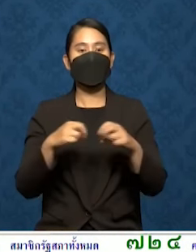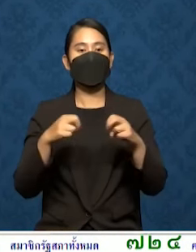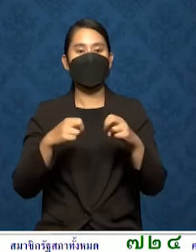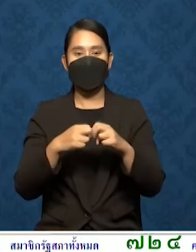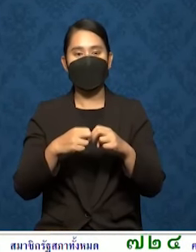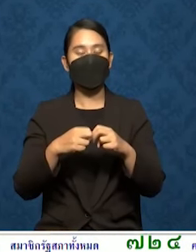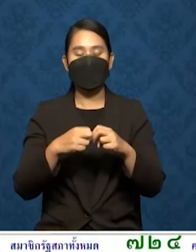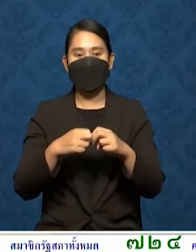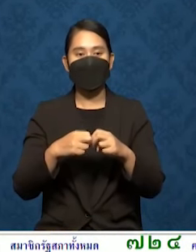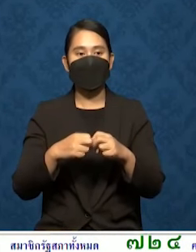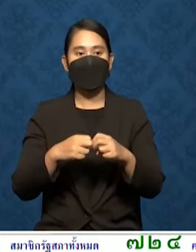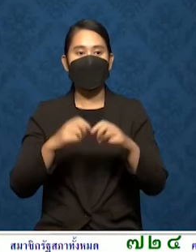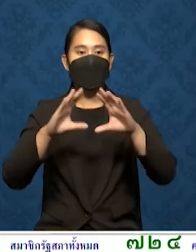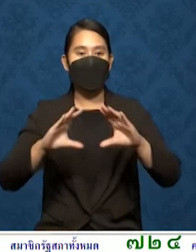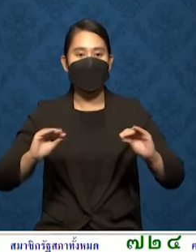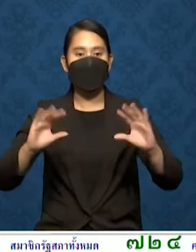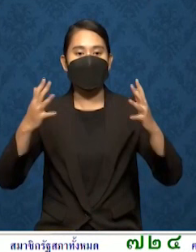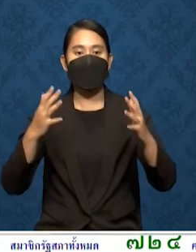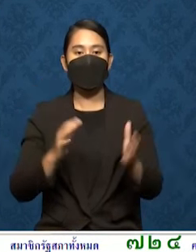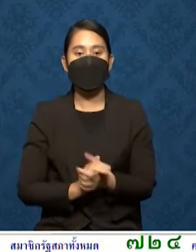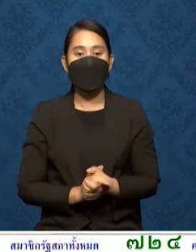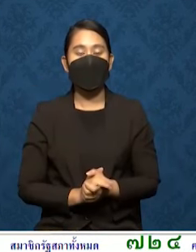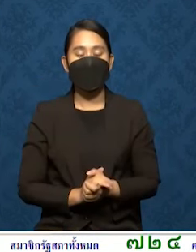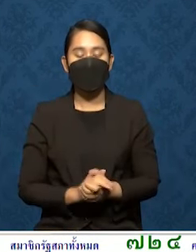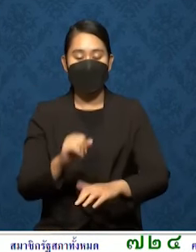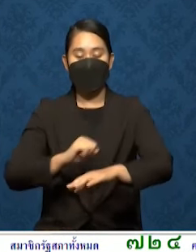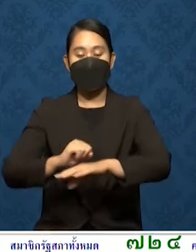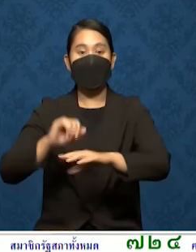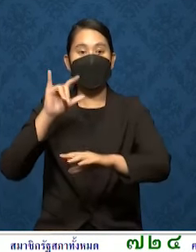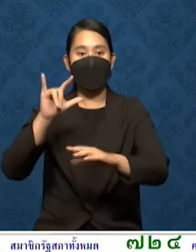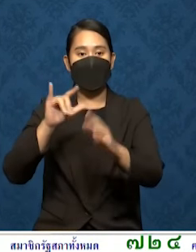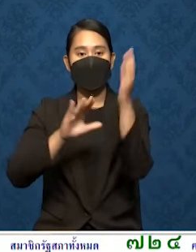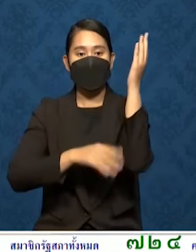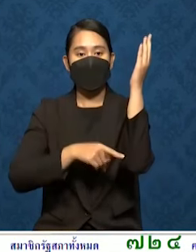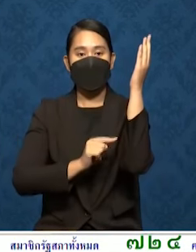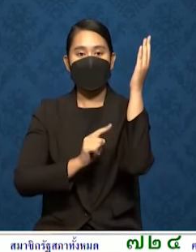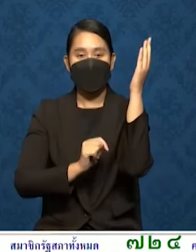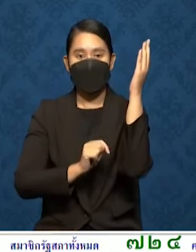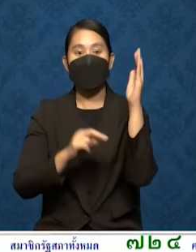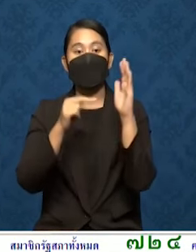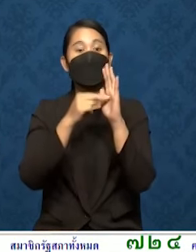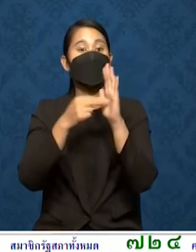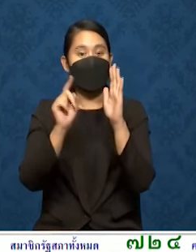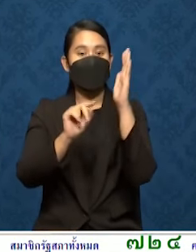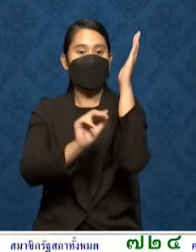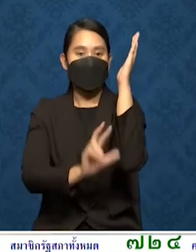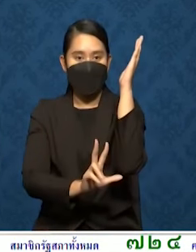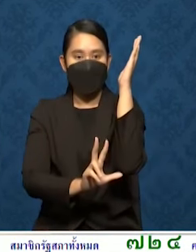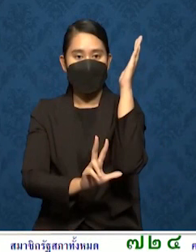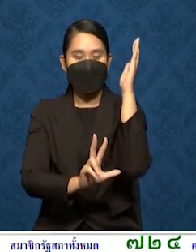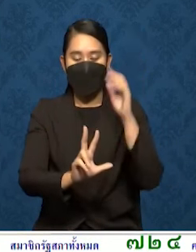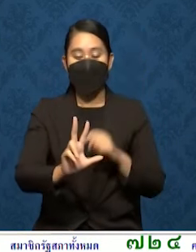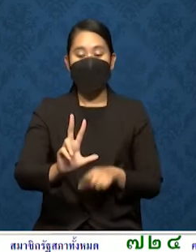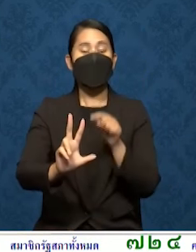งบทั้งที่สนามบินปัตตานีถ้าเรียกได้ว่าใน3จังหวัดก็ถือเป็นพื้น